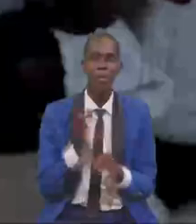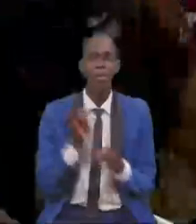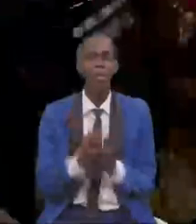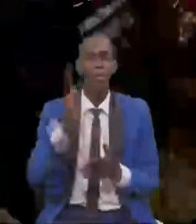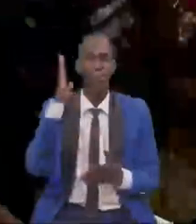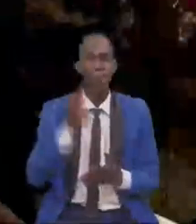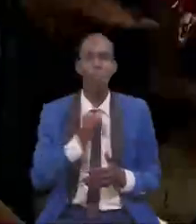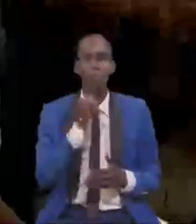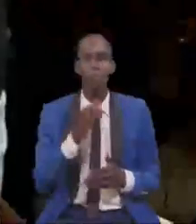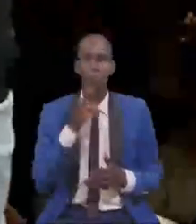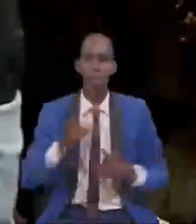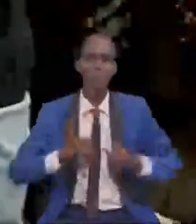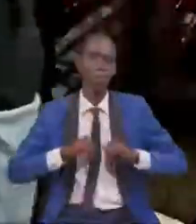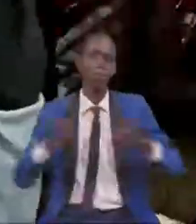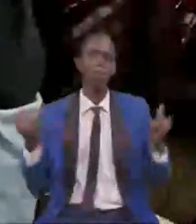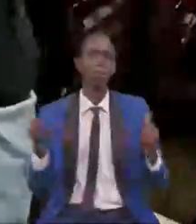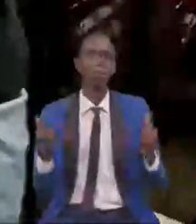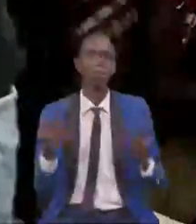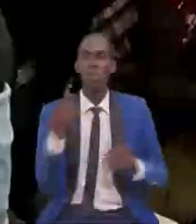Avec la foi qui ne sera pas reniée.